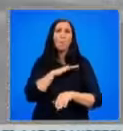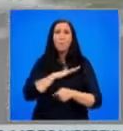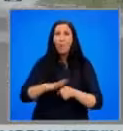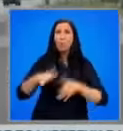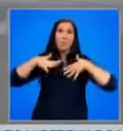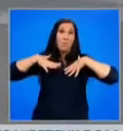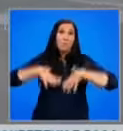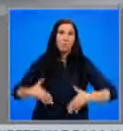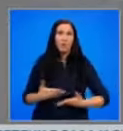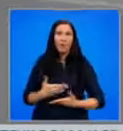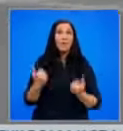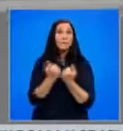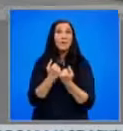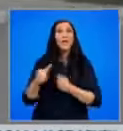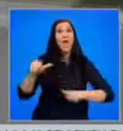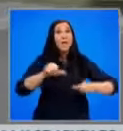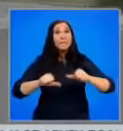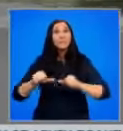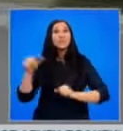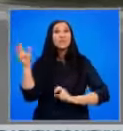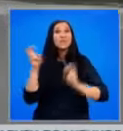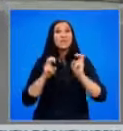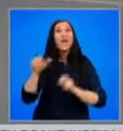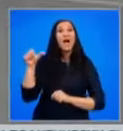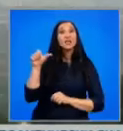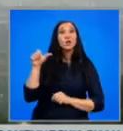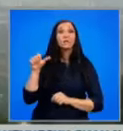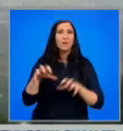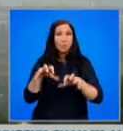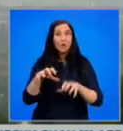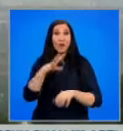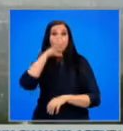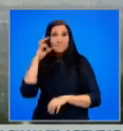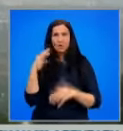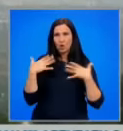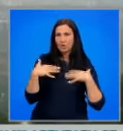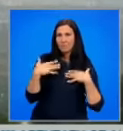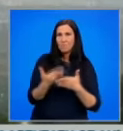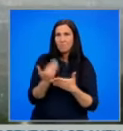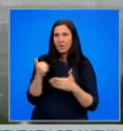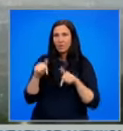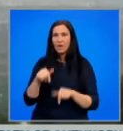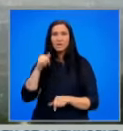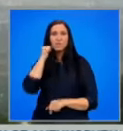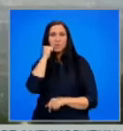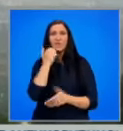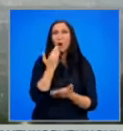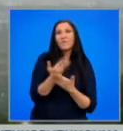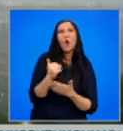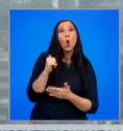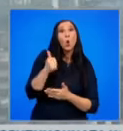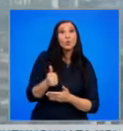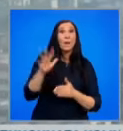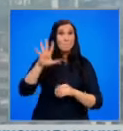глад. В местния химически завод Азот са блокирани около 500 цивилни. По-рано днес Москва обяви, че утре от 5